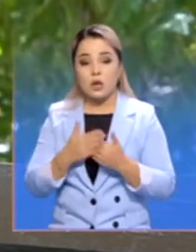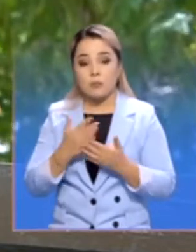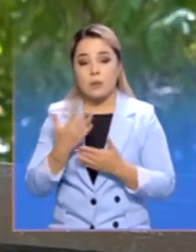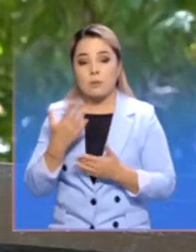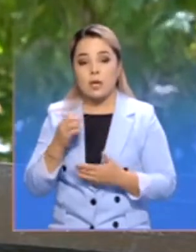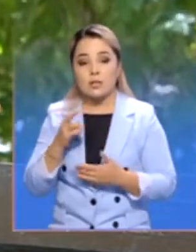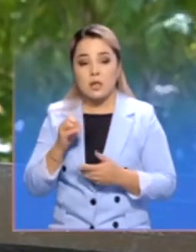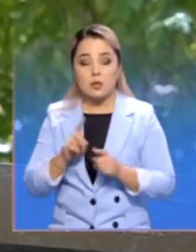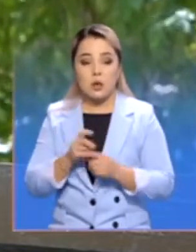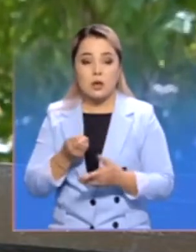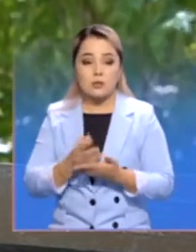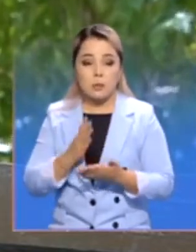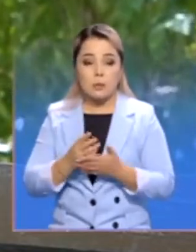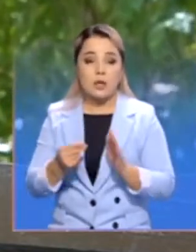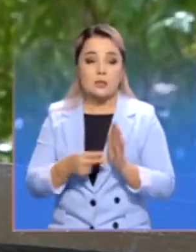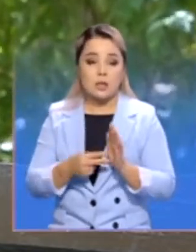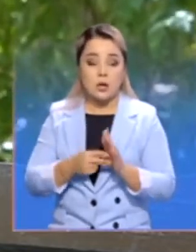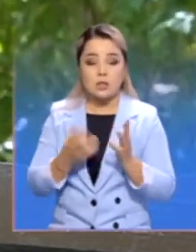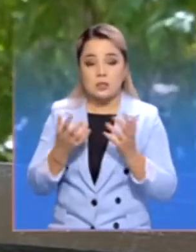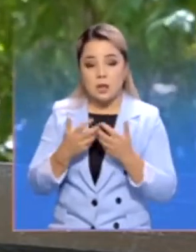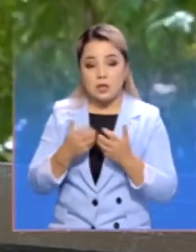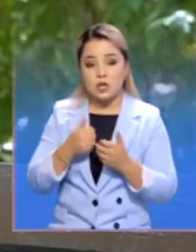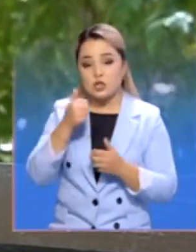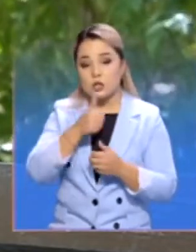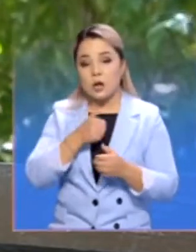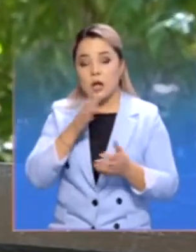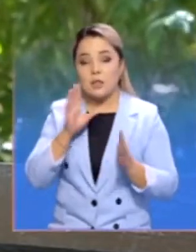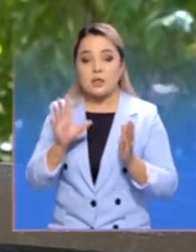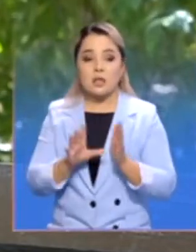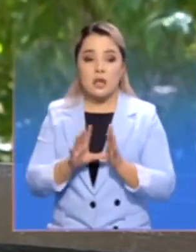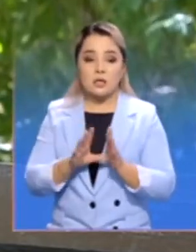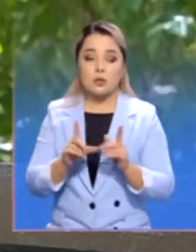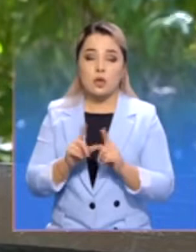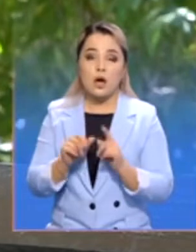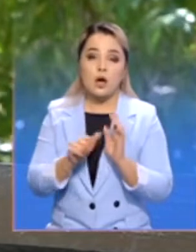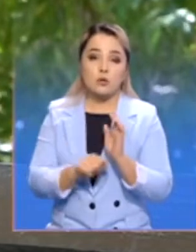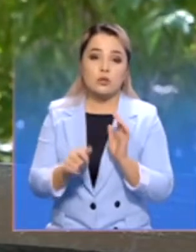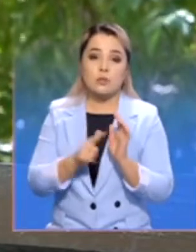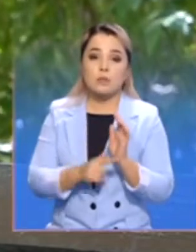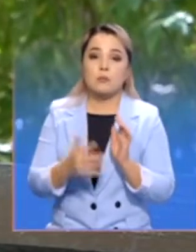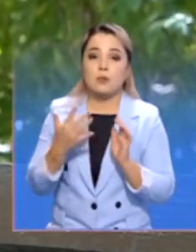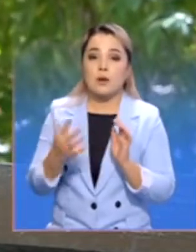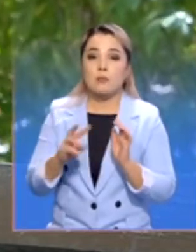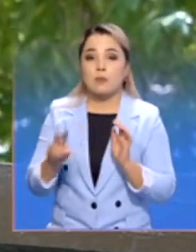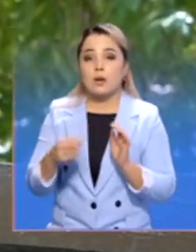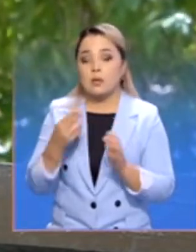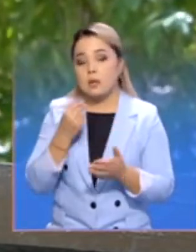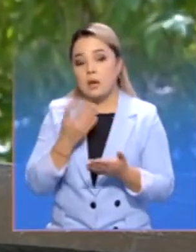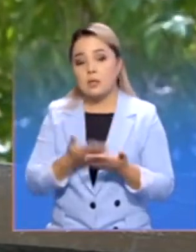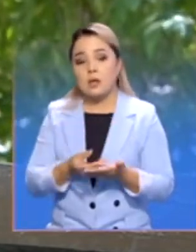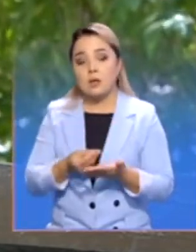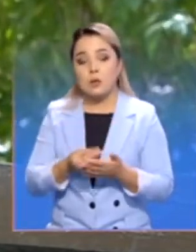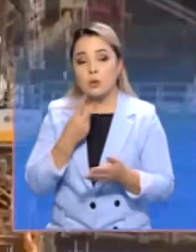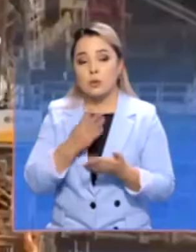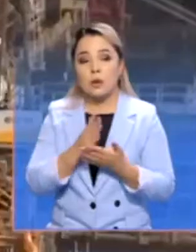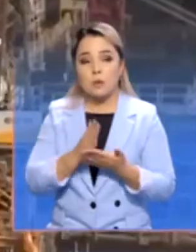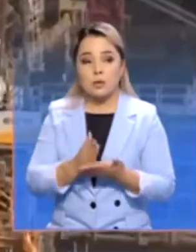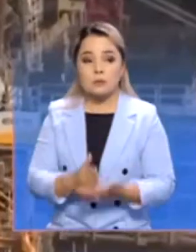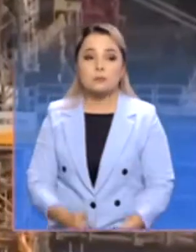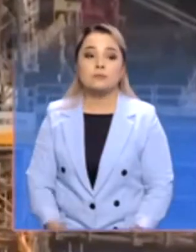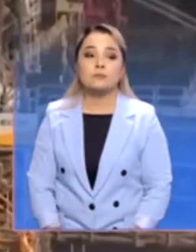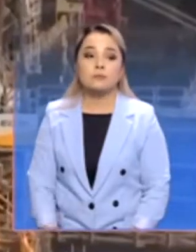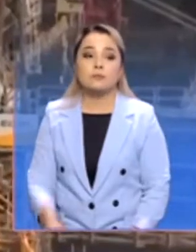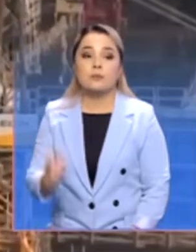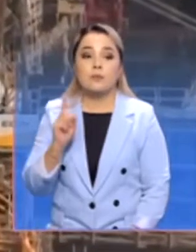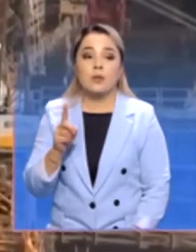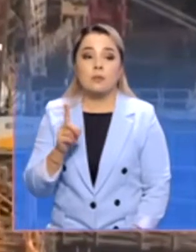қымбат. Осы бағамен есептейтін болсақ, біз жылына электр энергиясына 675 миллиард теңге артық төлеуіміз мүмкін.